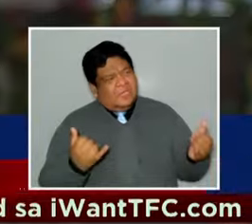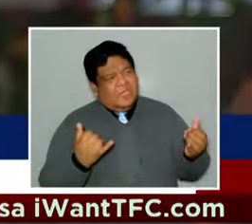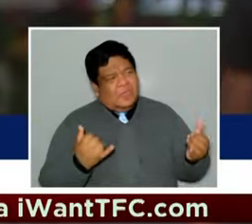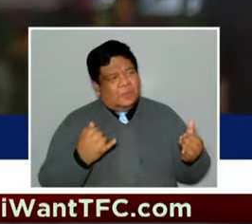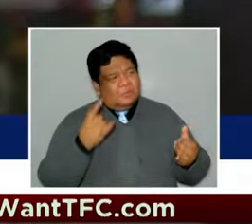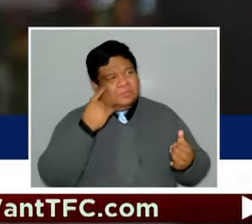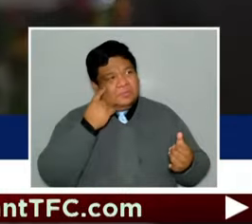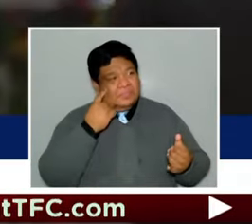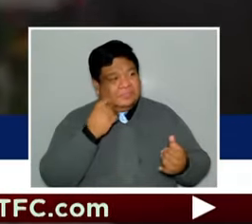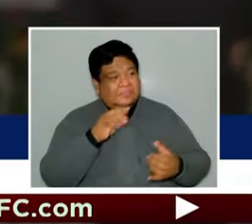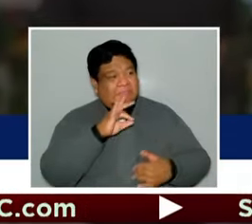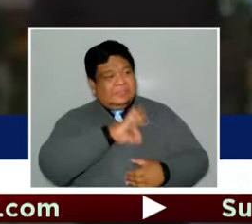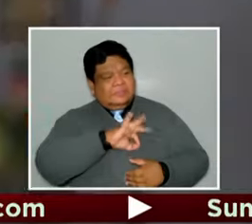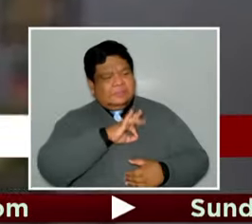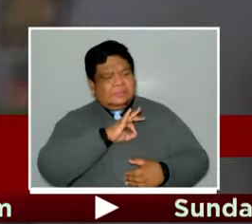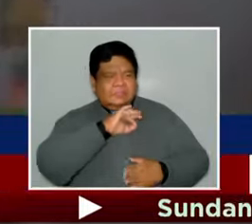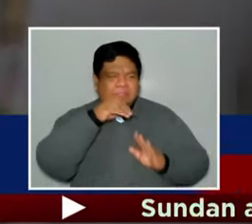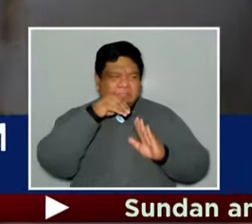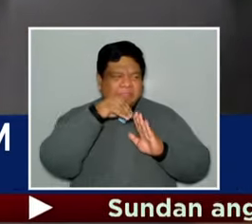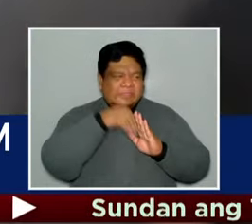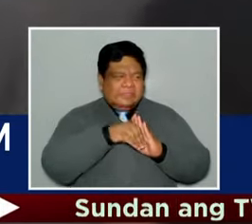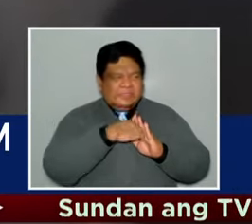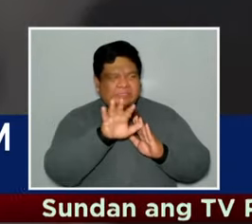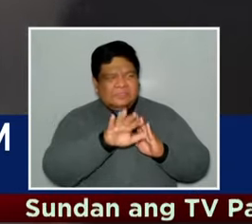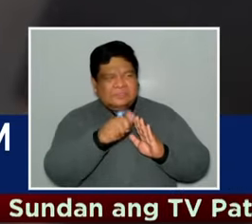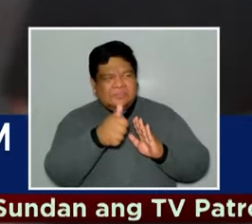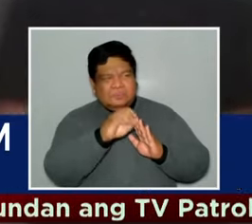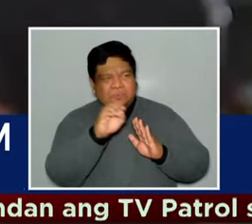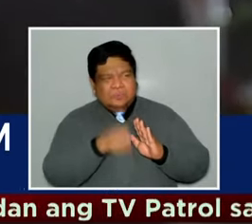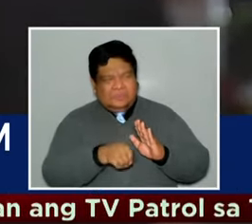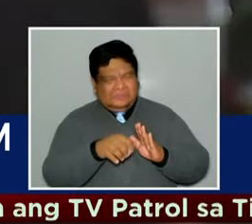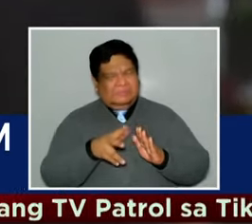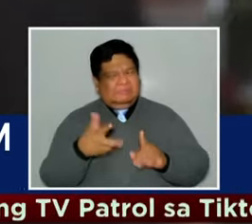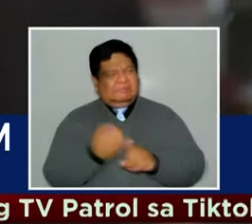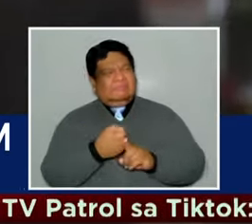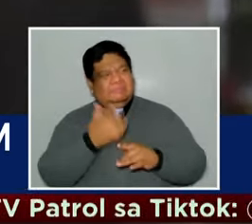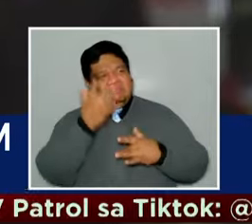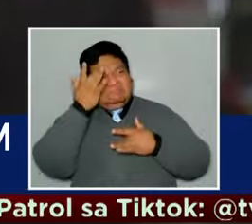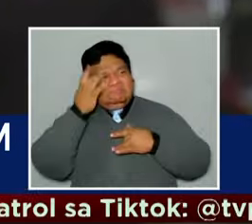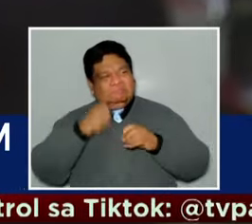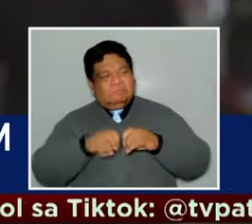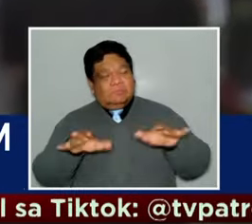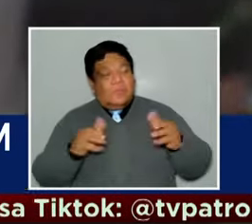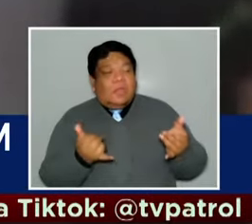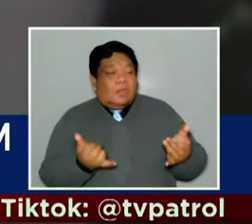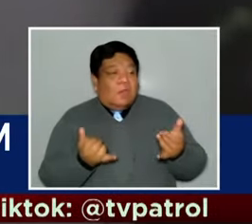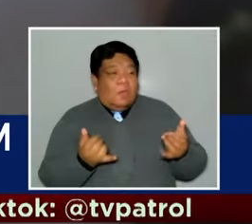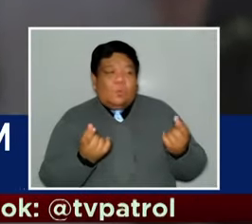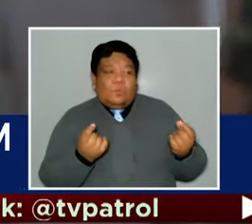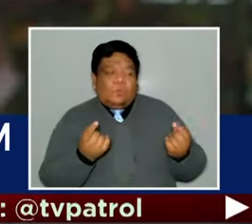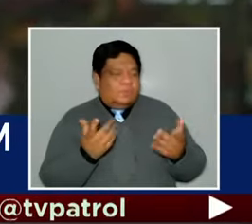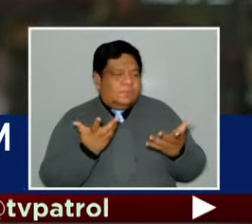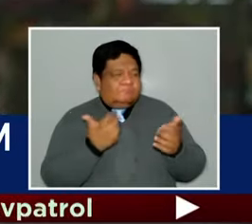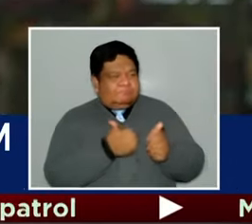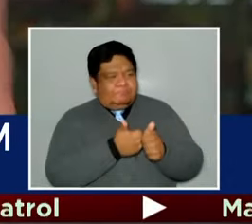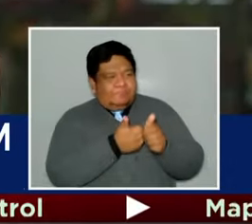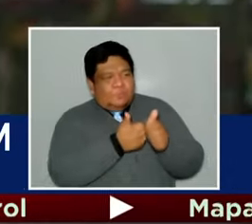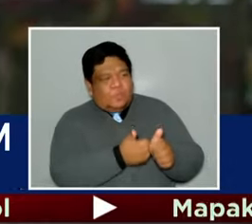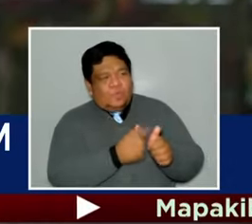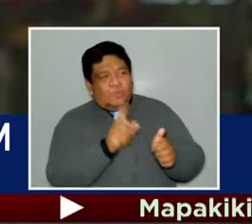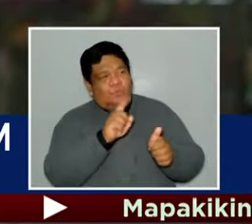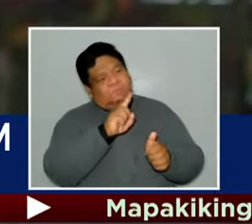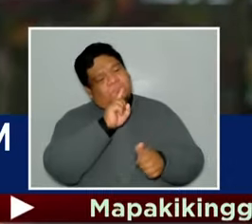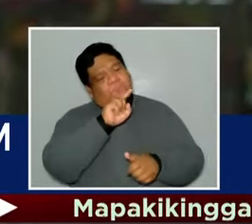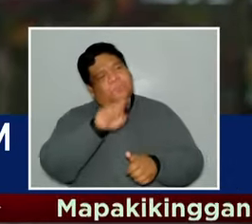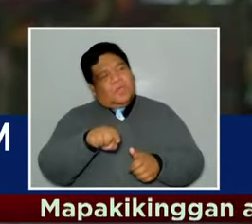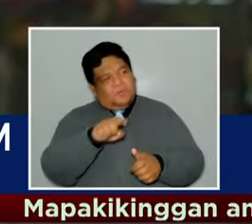yung kita. Nail na rin sa outbreak. Sa ngayon po talaga, ginagawa lang namin talaga, sumusunod muna kami sa utos muna. No? Sana tuloy-tuloy